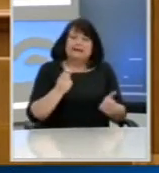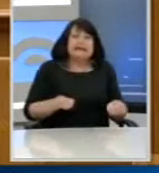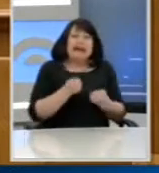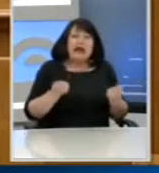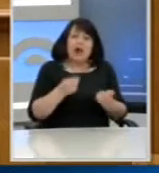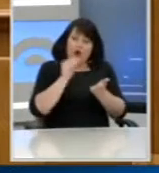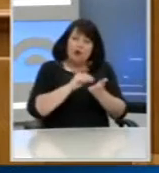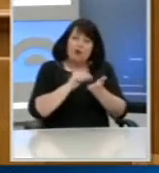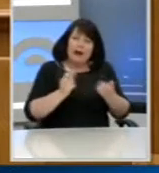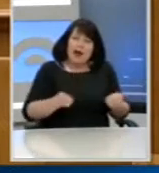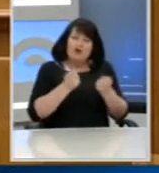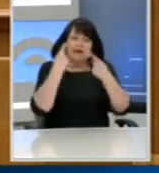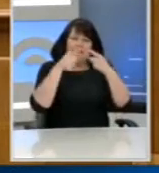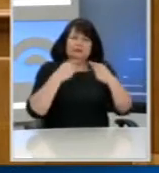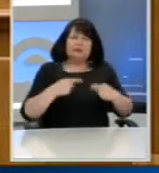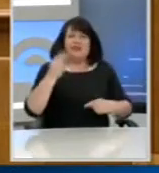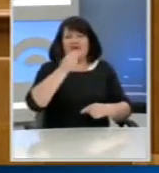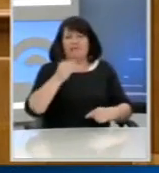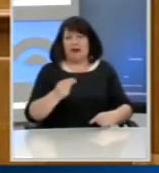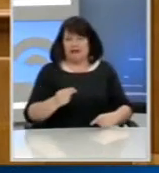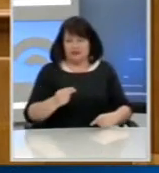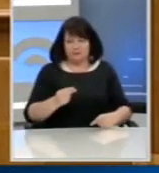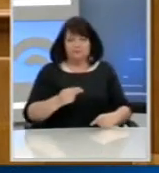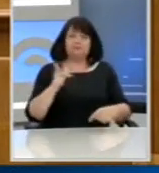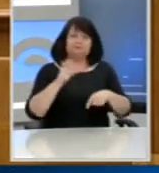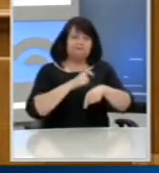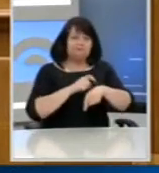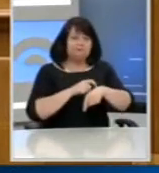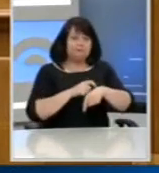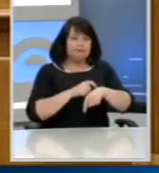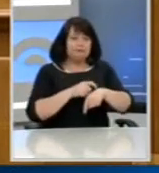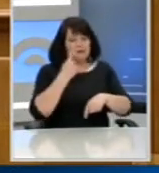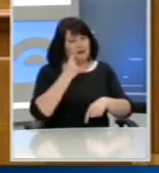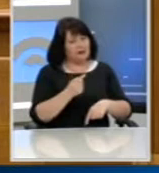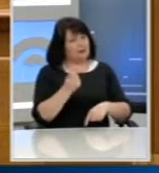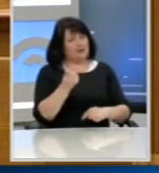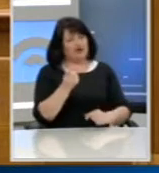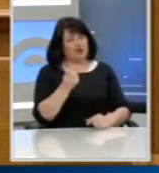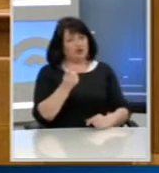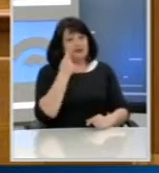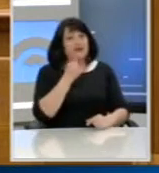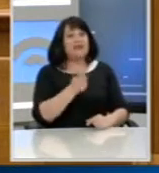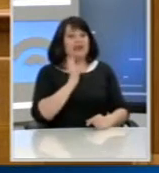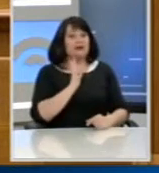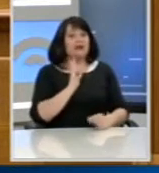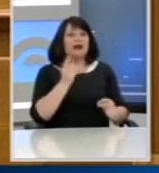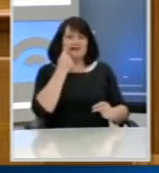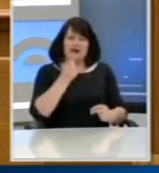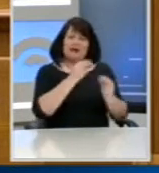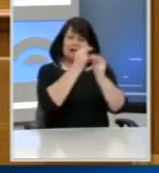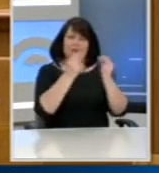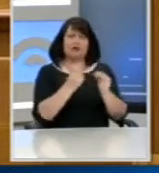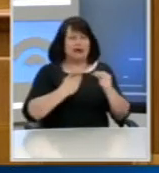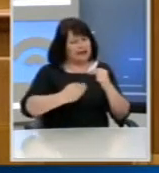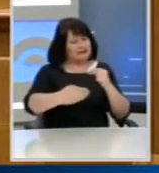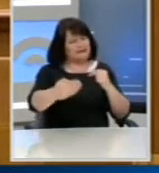σε πολλαπλά επίπεδα και οι οποίες, παρά το γεγονός ότι άμεσα δεν θα έχουν αντίκτυπο στους μισθούς στελεχών, έχουν αρχίσει να αποδίδουν καρπούς που μεσοπρόθεσμα